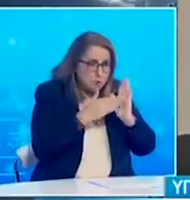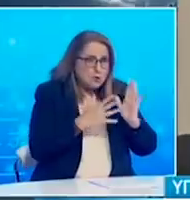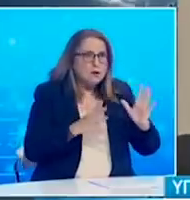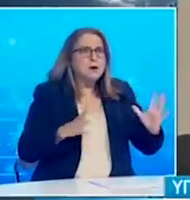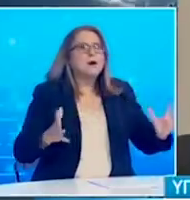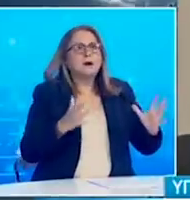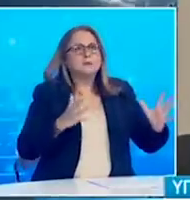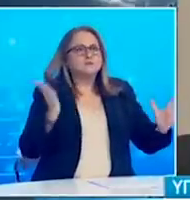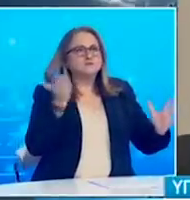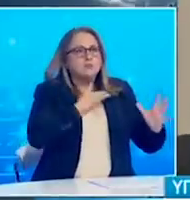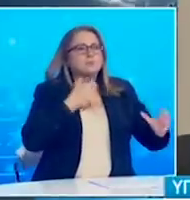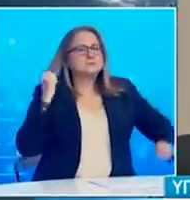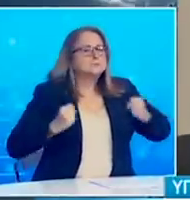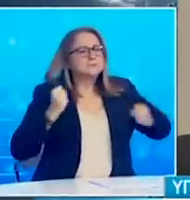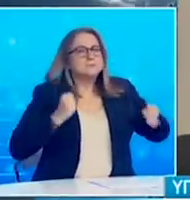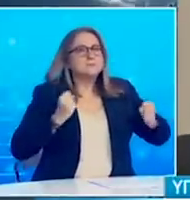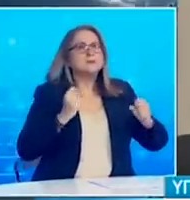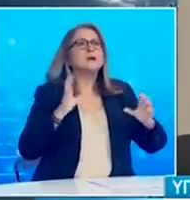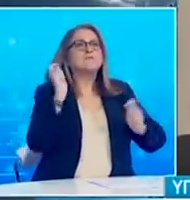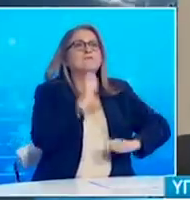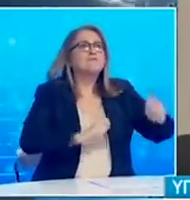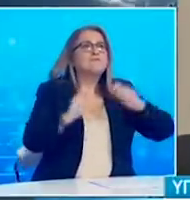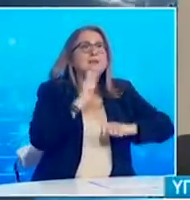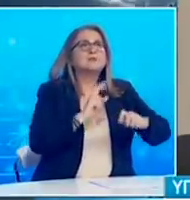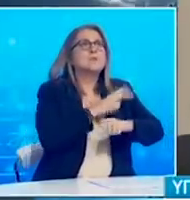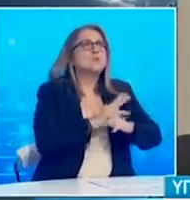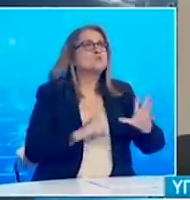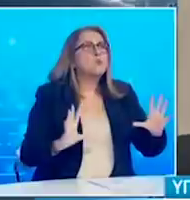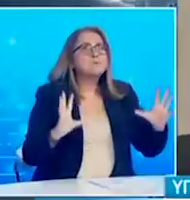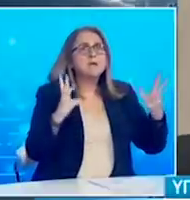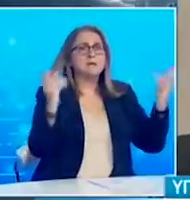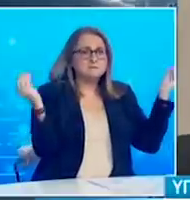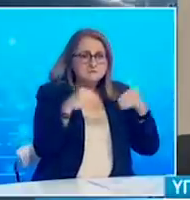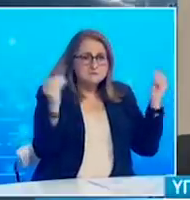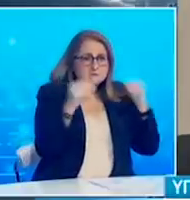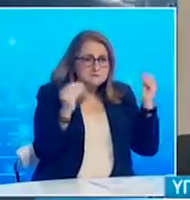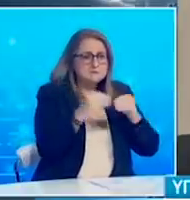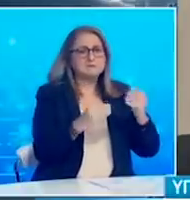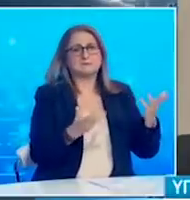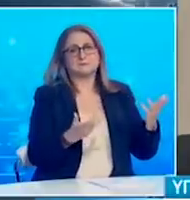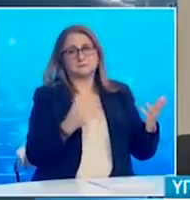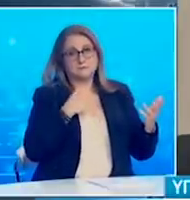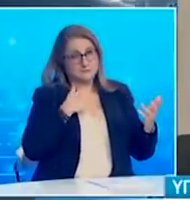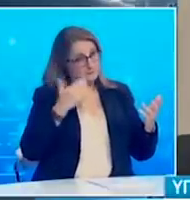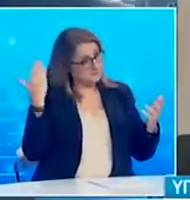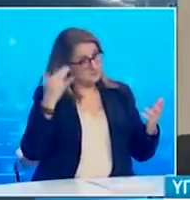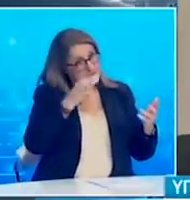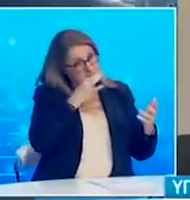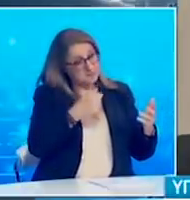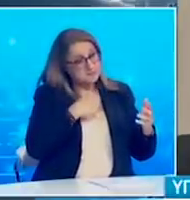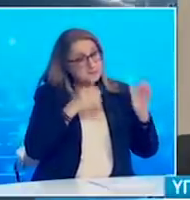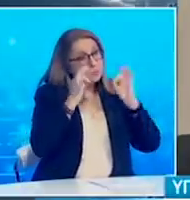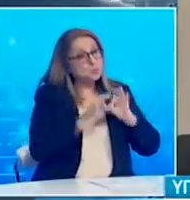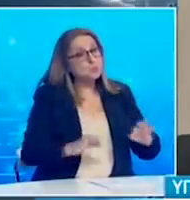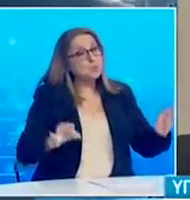πολλά πράγματα. Ενισχύσαμε το σύστημα υγείας. Είπα και πριν ότι προετοιμαστήκαμε για το χειρότερο σενάριο από την